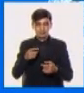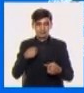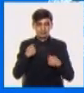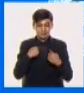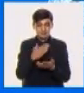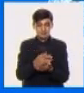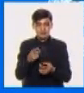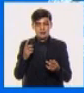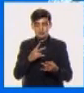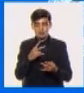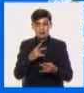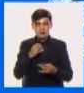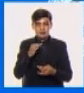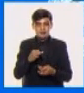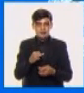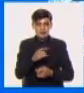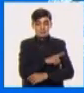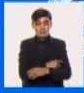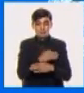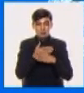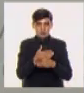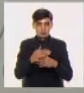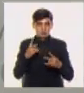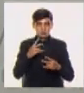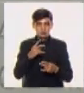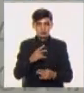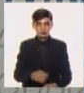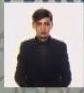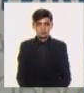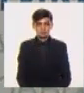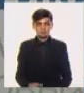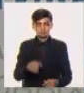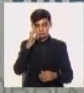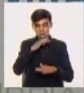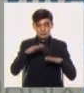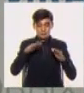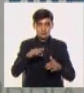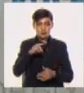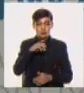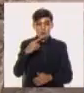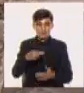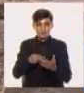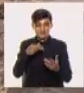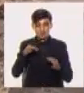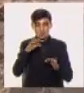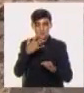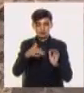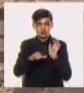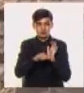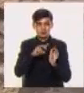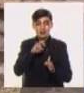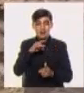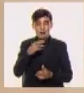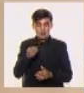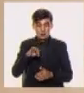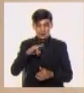в определении тактики лечения и оказания медицинской помощи. Всего в стране анализ на ковид делают в 56 лабораториях.